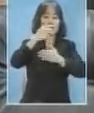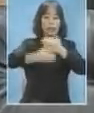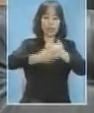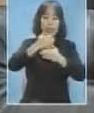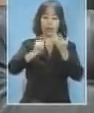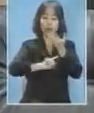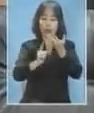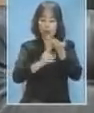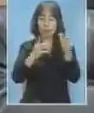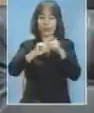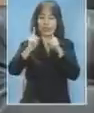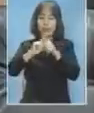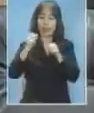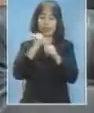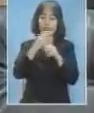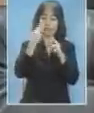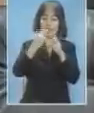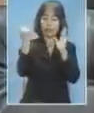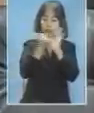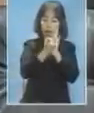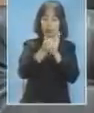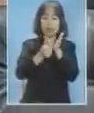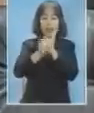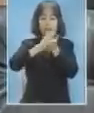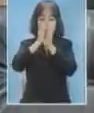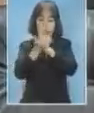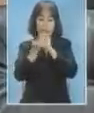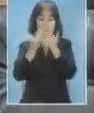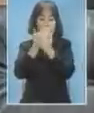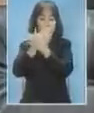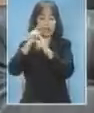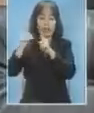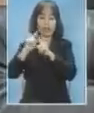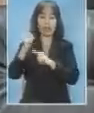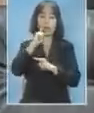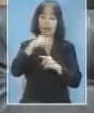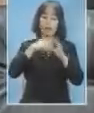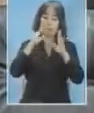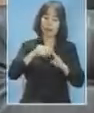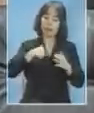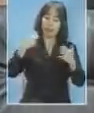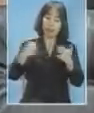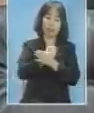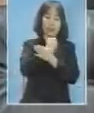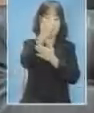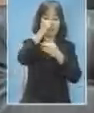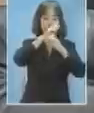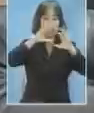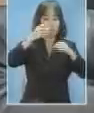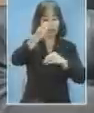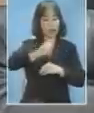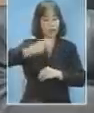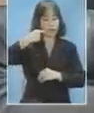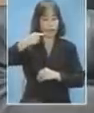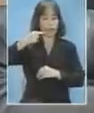ขายเป็นกิโลด้วยการสร้างแบรนด์ด้วยการแปรรูปสิ่งเหล่านี้เสียดายครับรัฐบาลได้ทำให้ประเทศนี้สูญเสียโอก